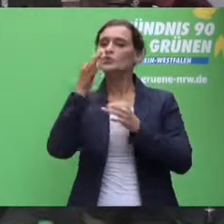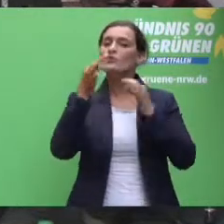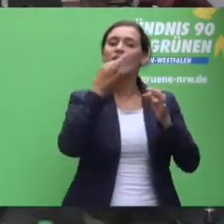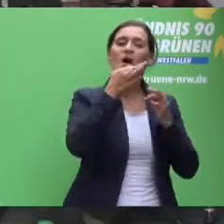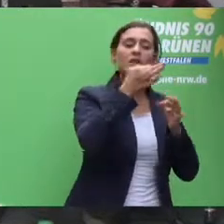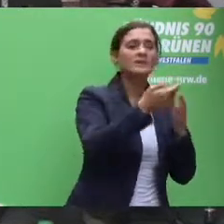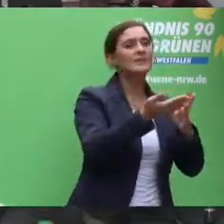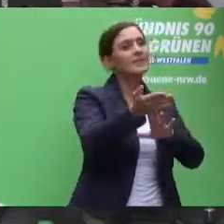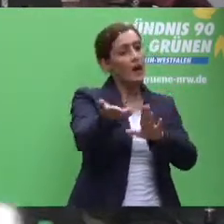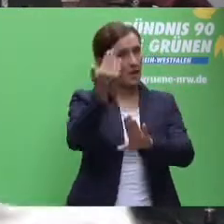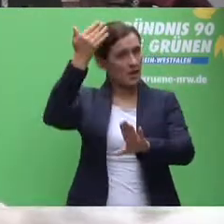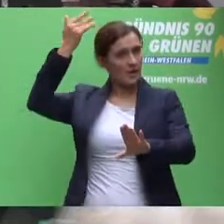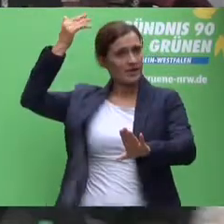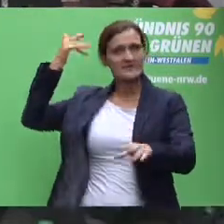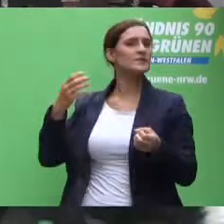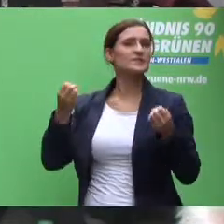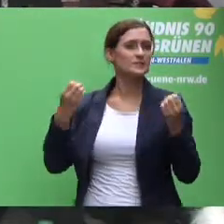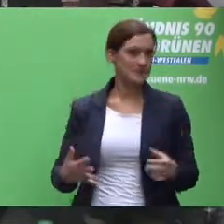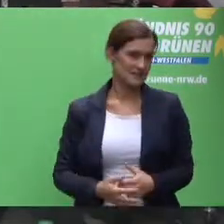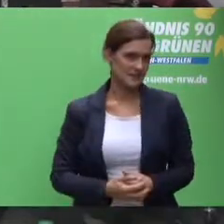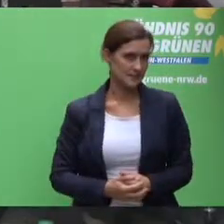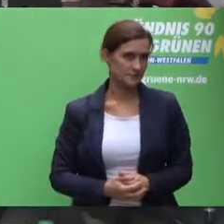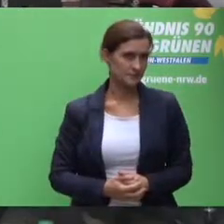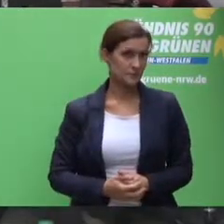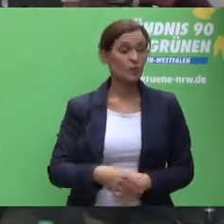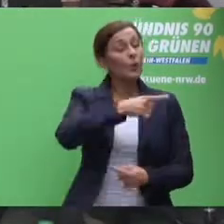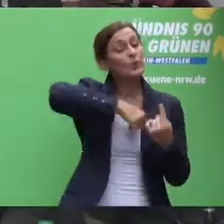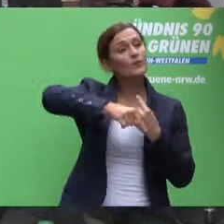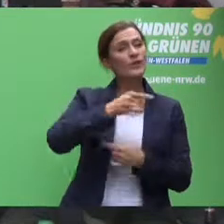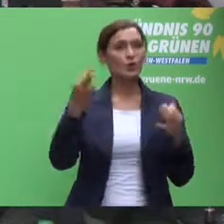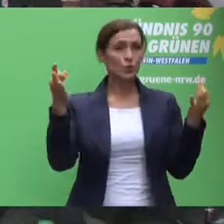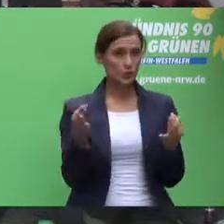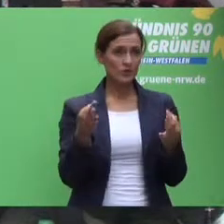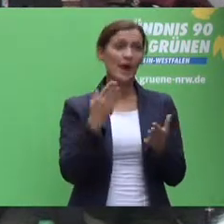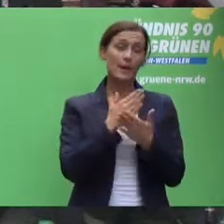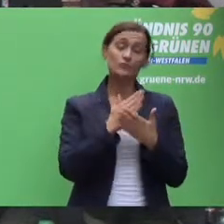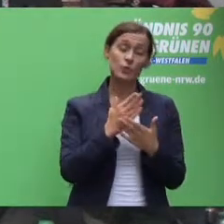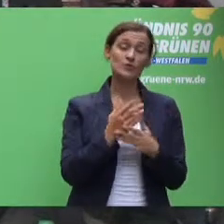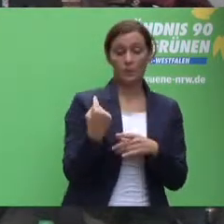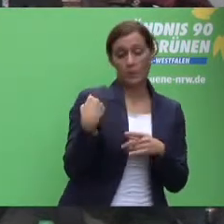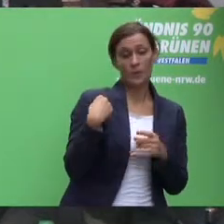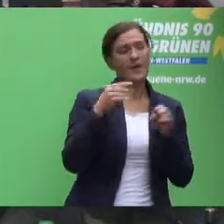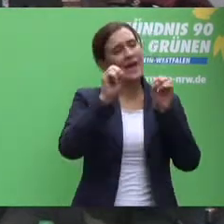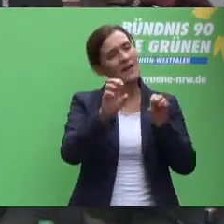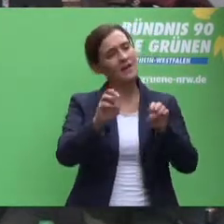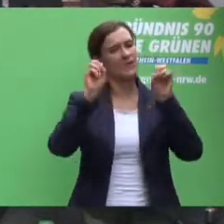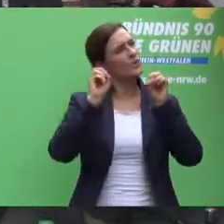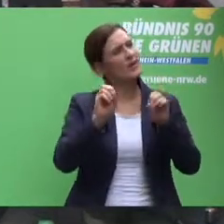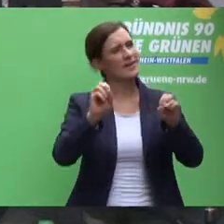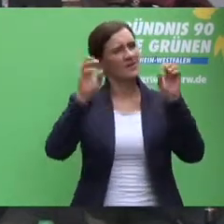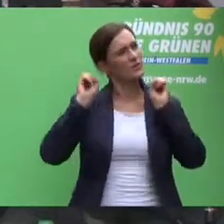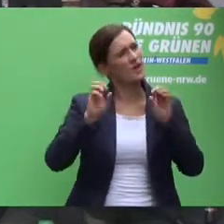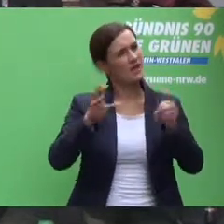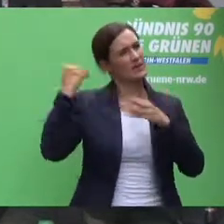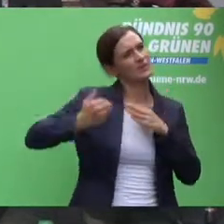eingenommen haben. Und wir Grünen, wir haben mehrfach erklärt, wir Grüne haben